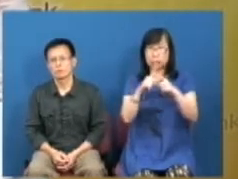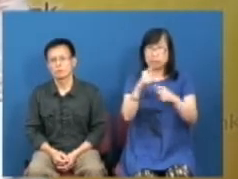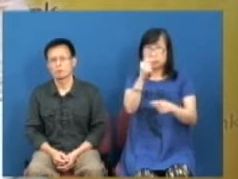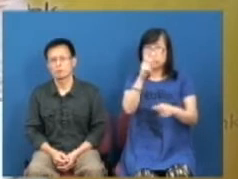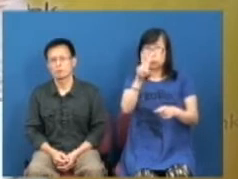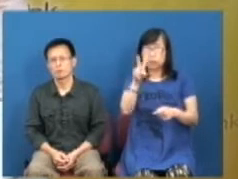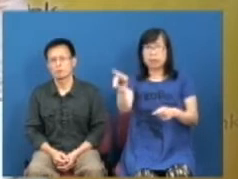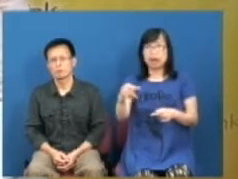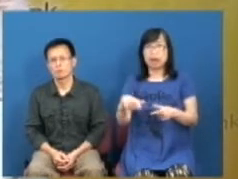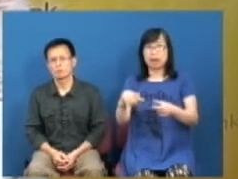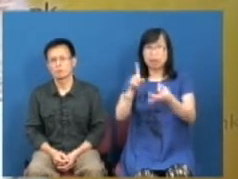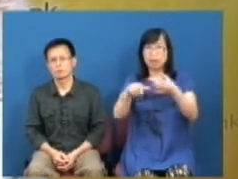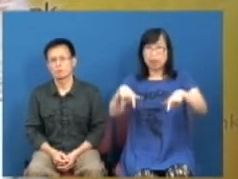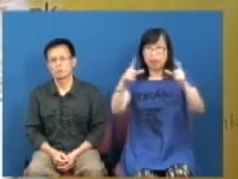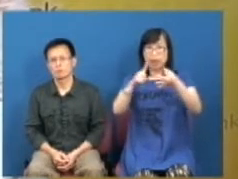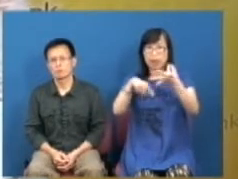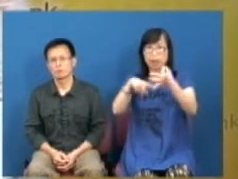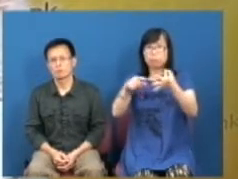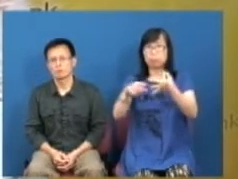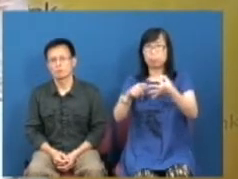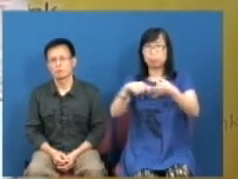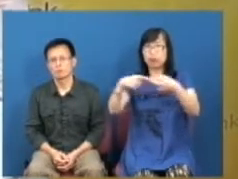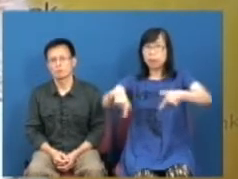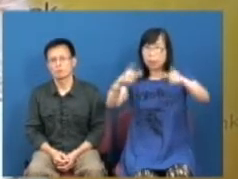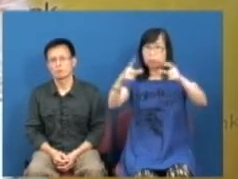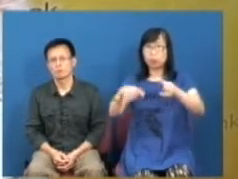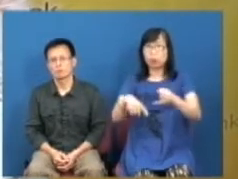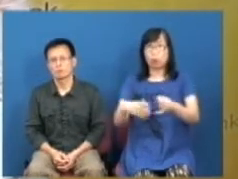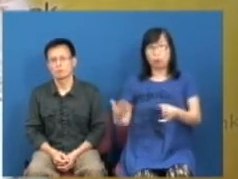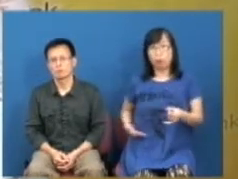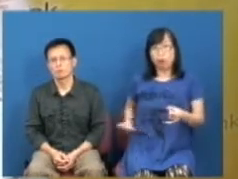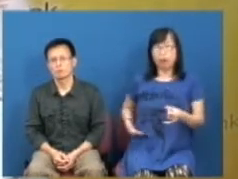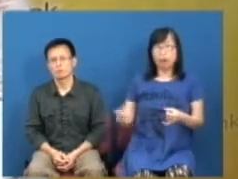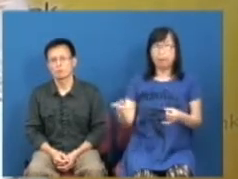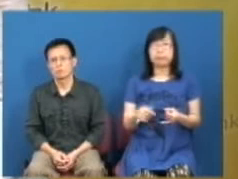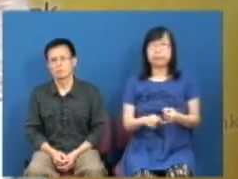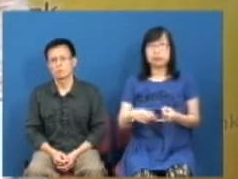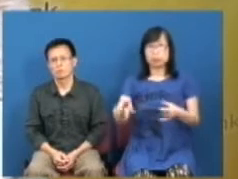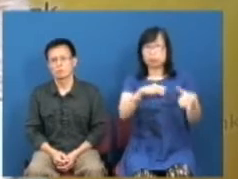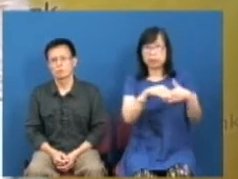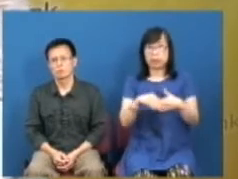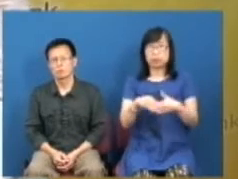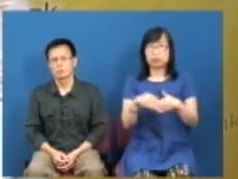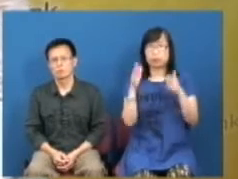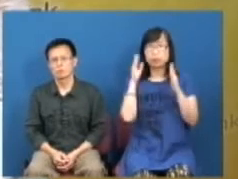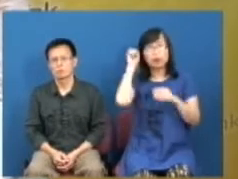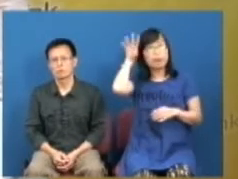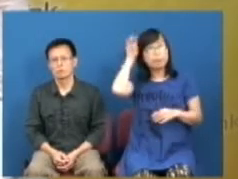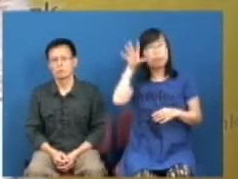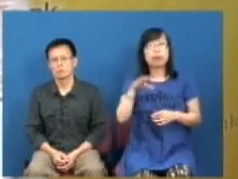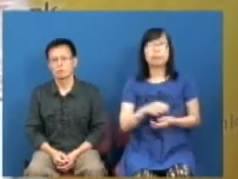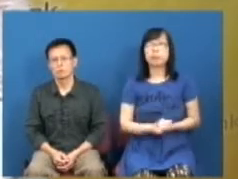林毓華先生啊，佢上我哋個工作坊去傾偈，咁佢都帶出一個方案，就話其實佢哋覺